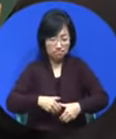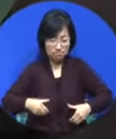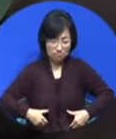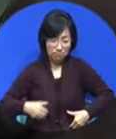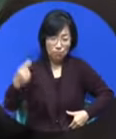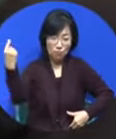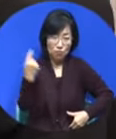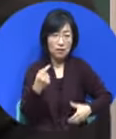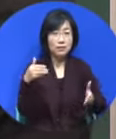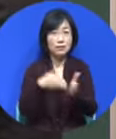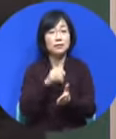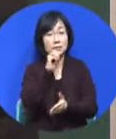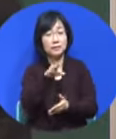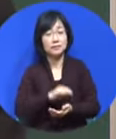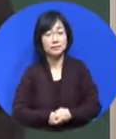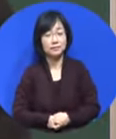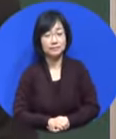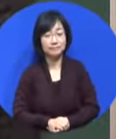모여는